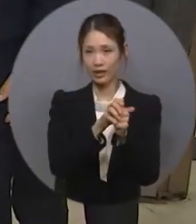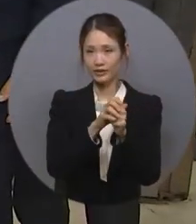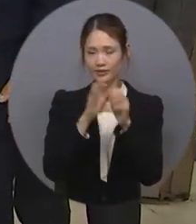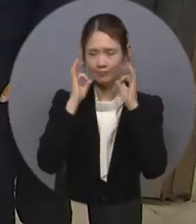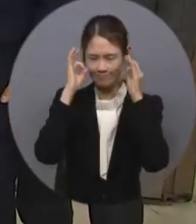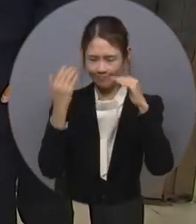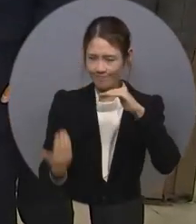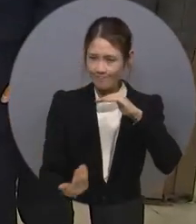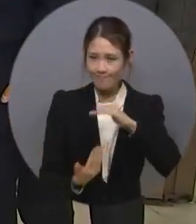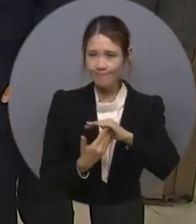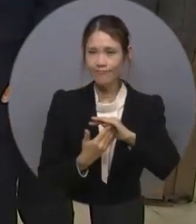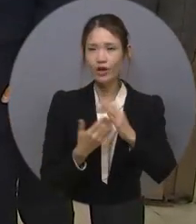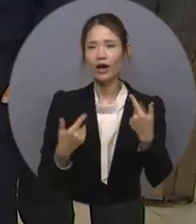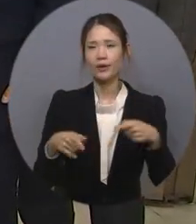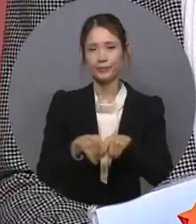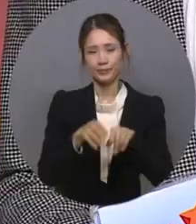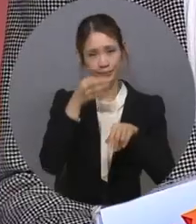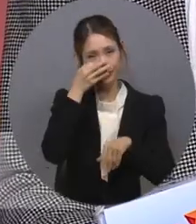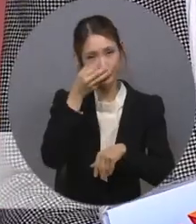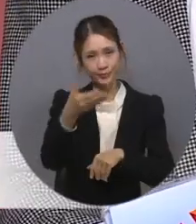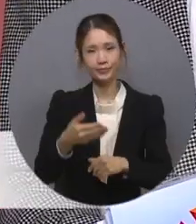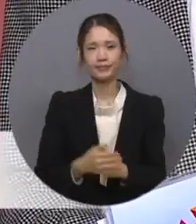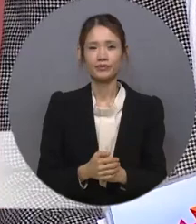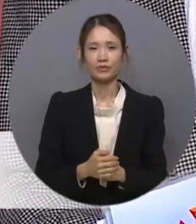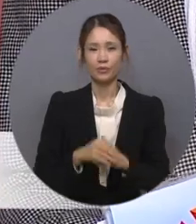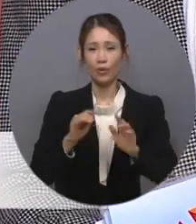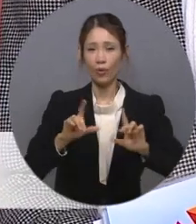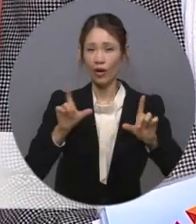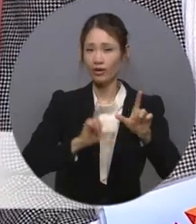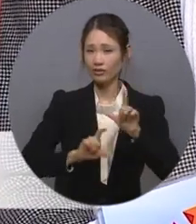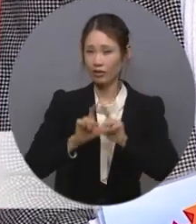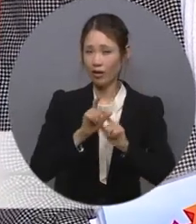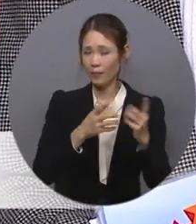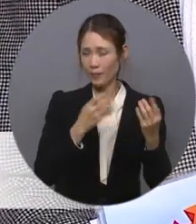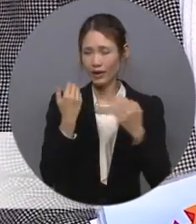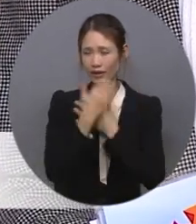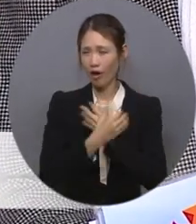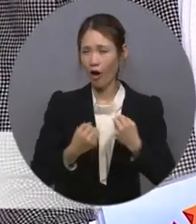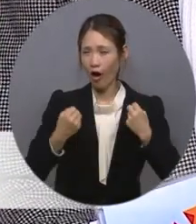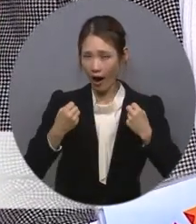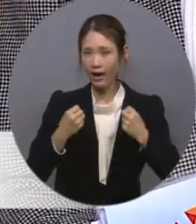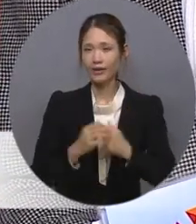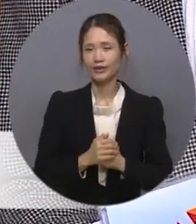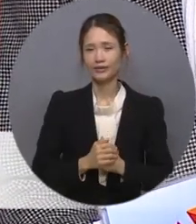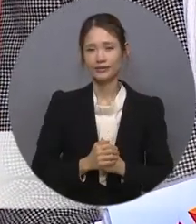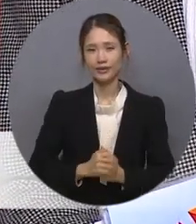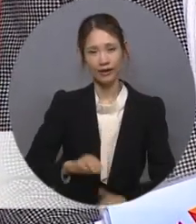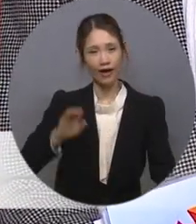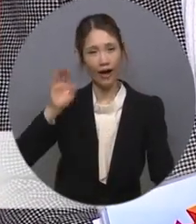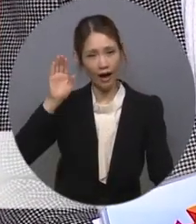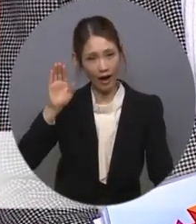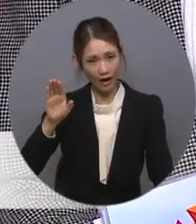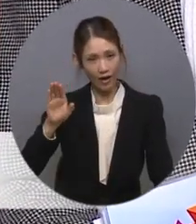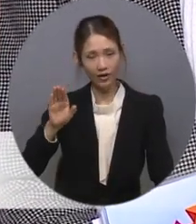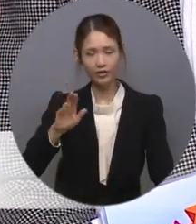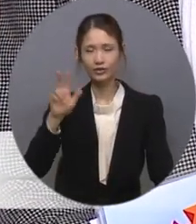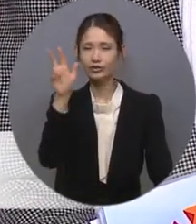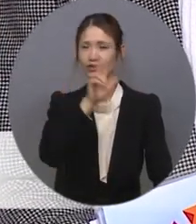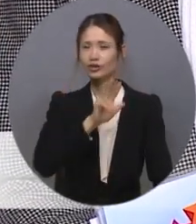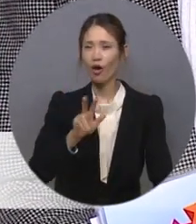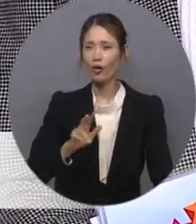다하겠다는 뜻도 함께 전했습니다. 올해도 더 많이 건강하시고요.